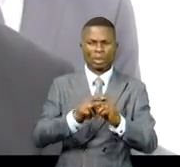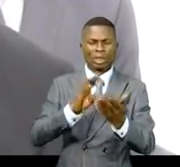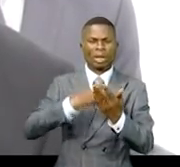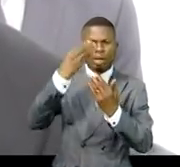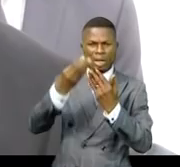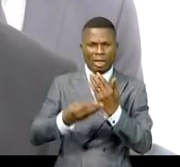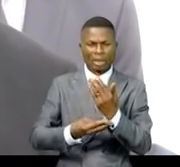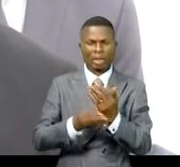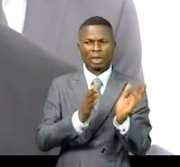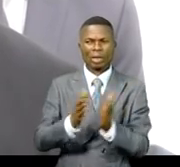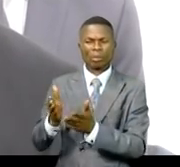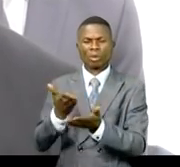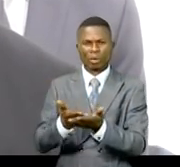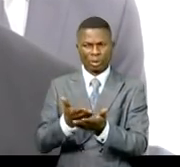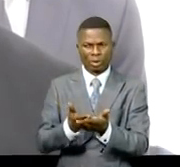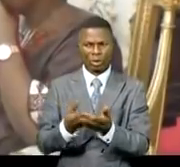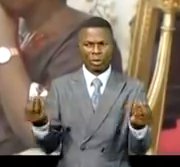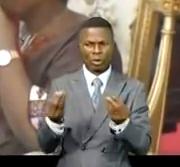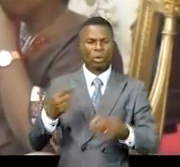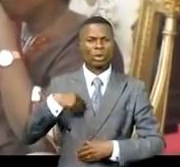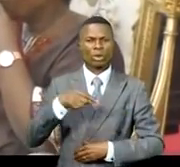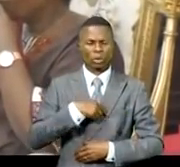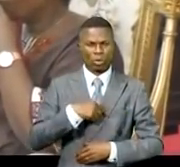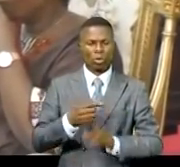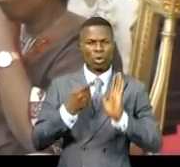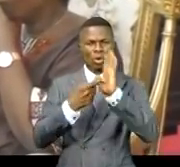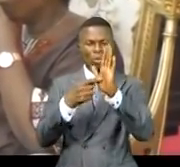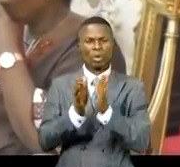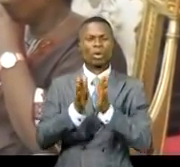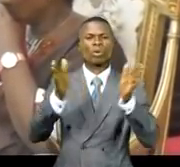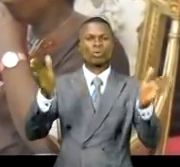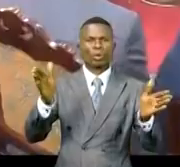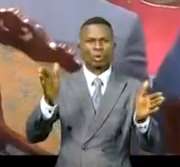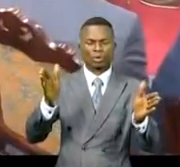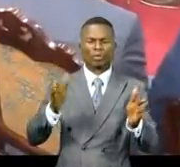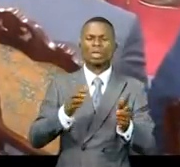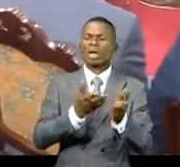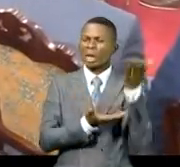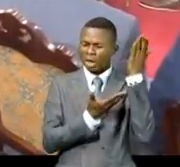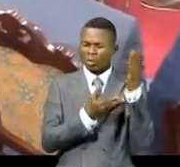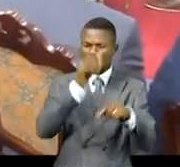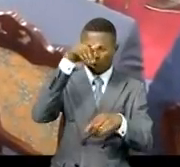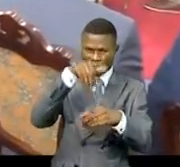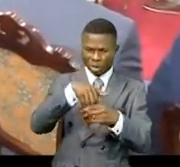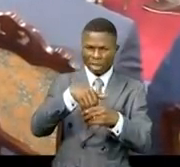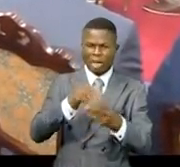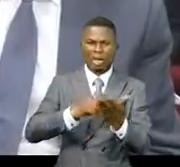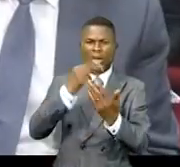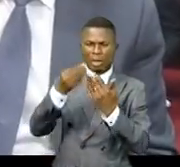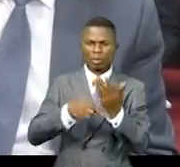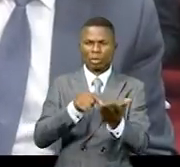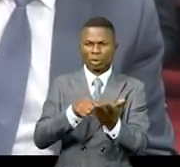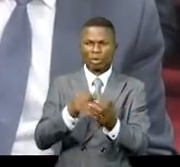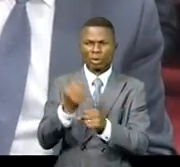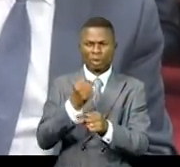qui sera fixé, de sorte que nous puissions présenter officiellement le contenu de ce programme du gouvernement qui va